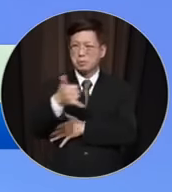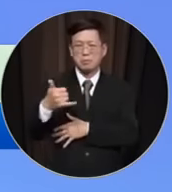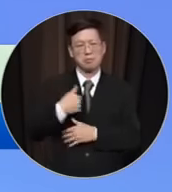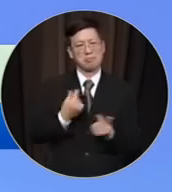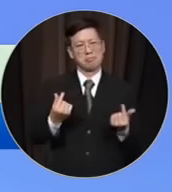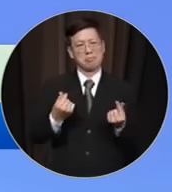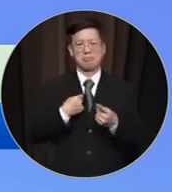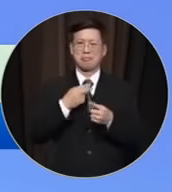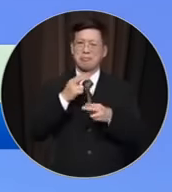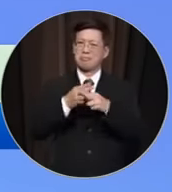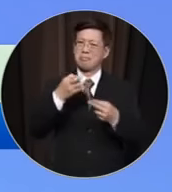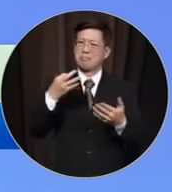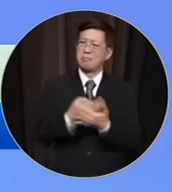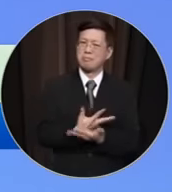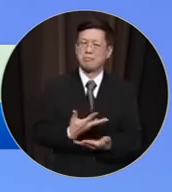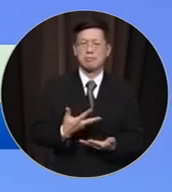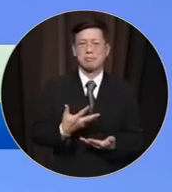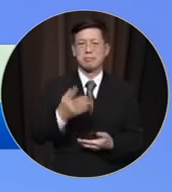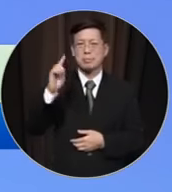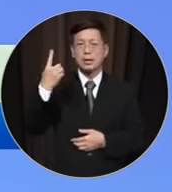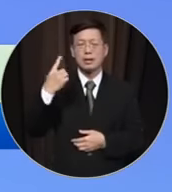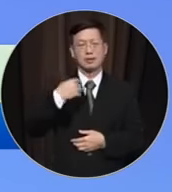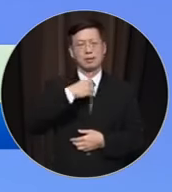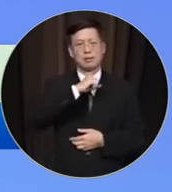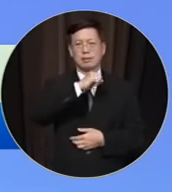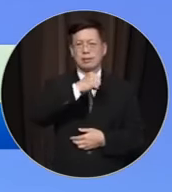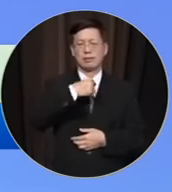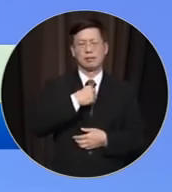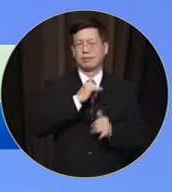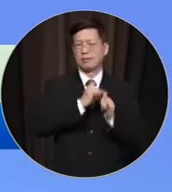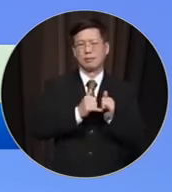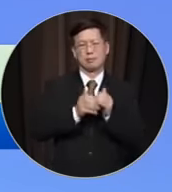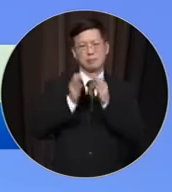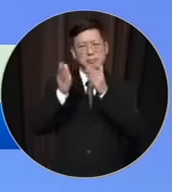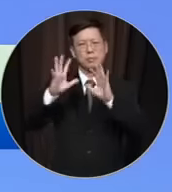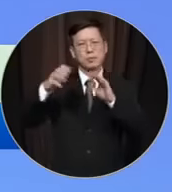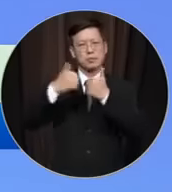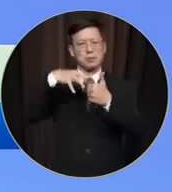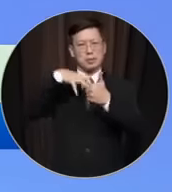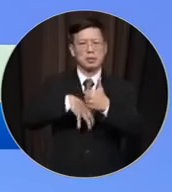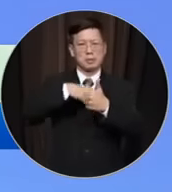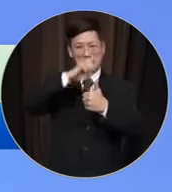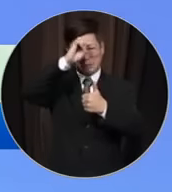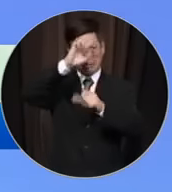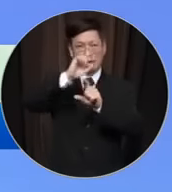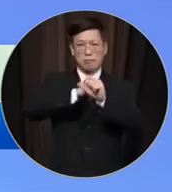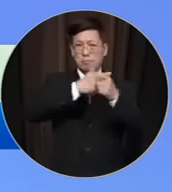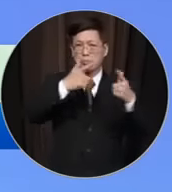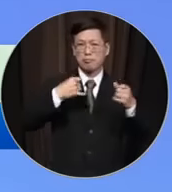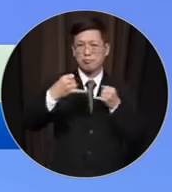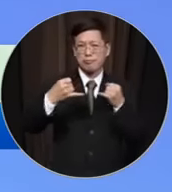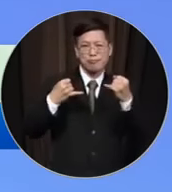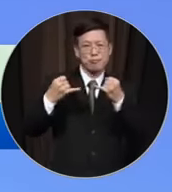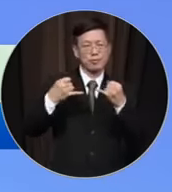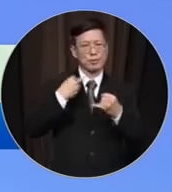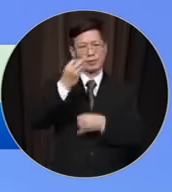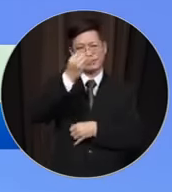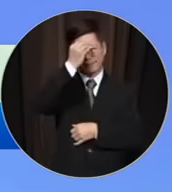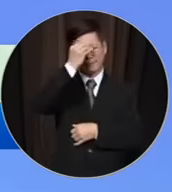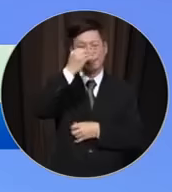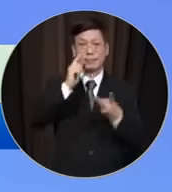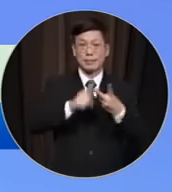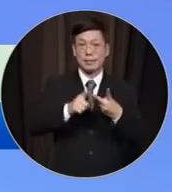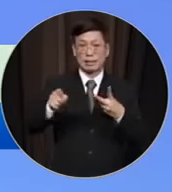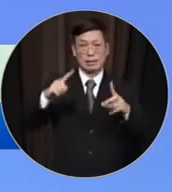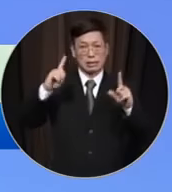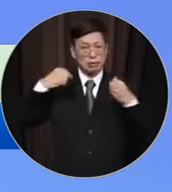种程度没有信心？我想原因是因为台湾人民对国会里不同政党的互相杯葛感到厌恶，也对于国会内